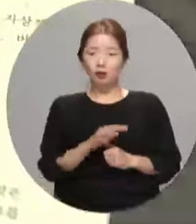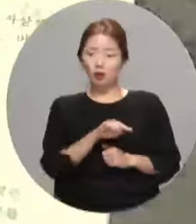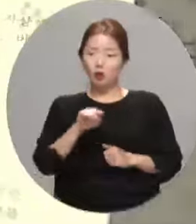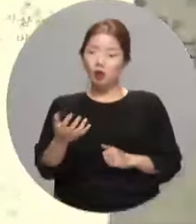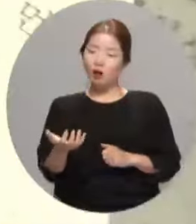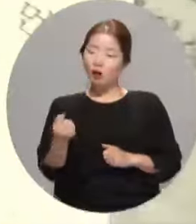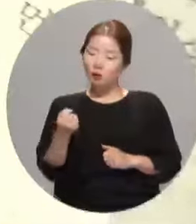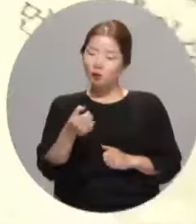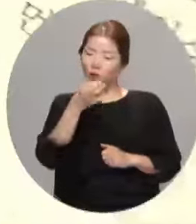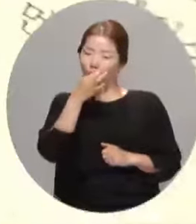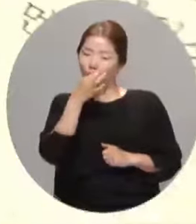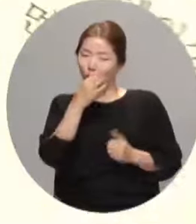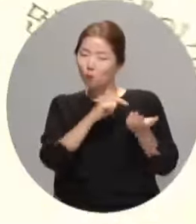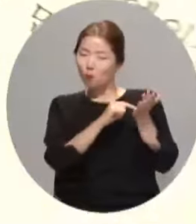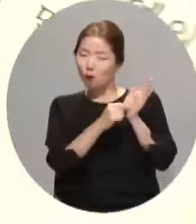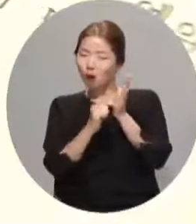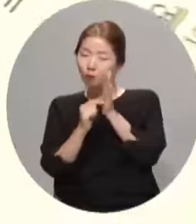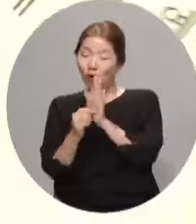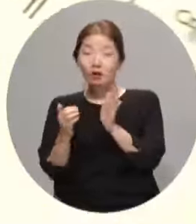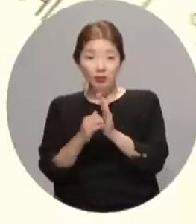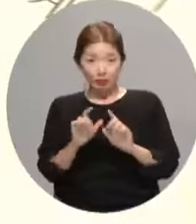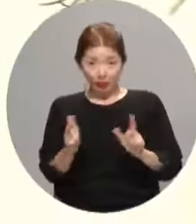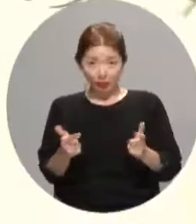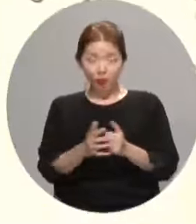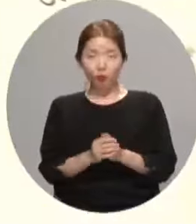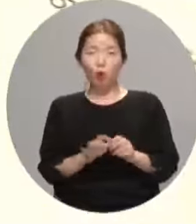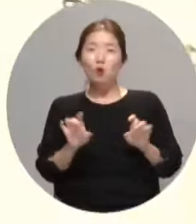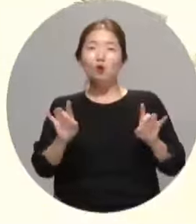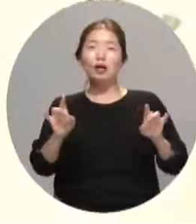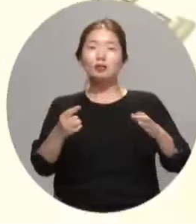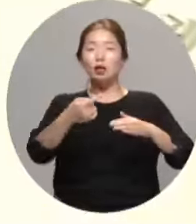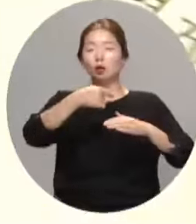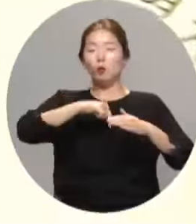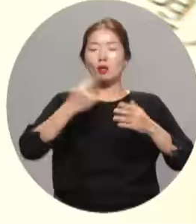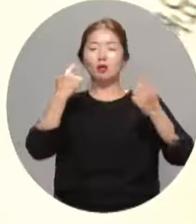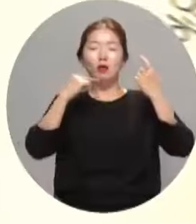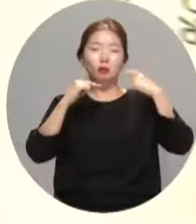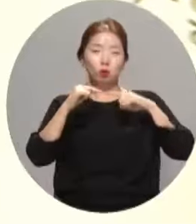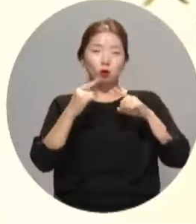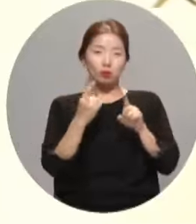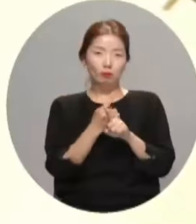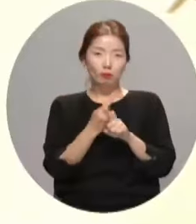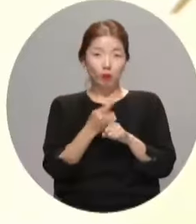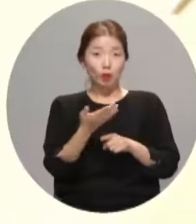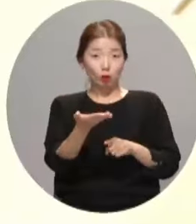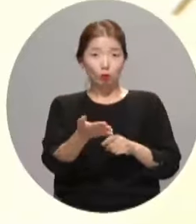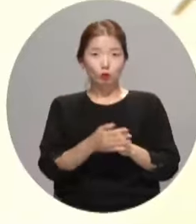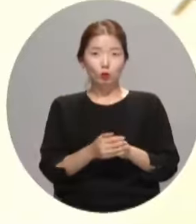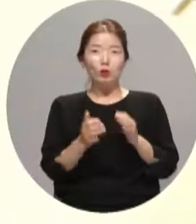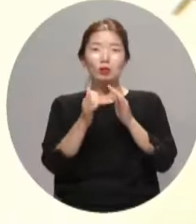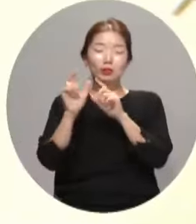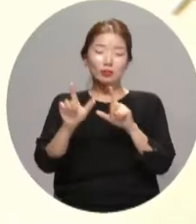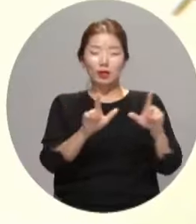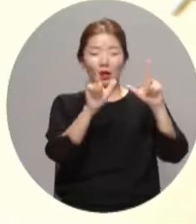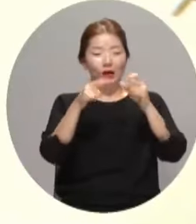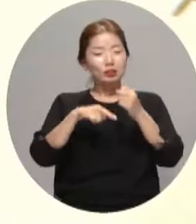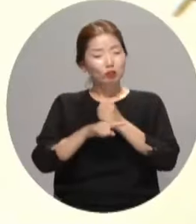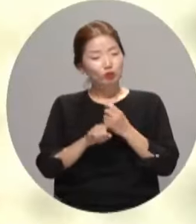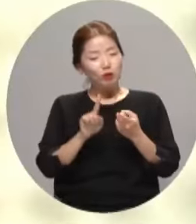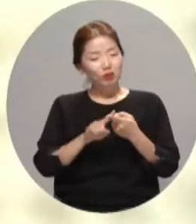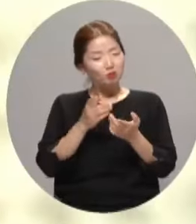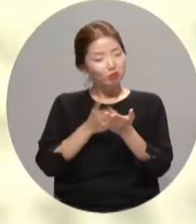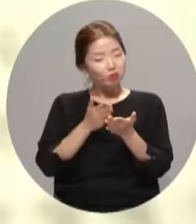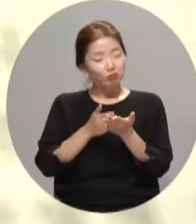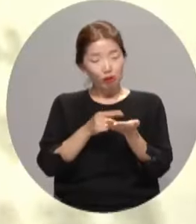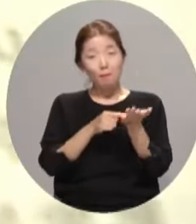갖고 있는 욕망을 드러내는 데 그치지 않고 각자의 내면의 상처까지를 조명하며 인간이 살아가는 이유를 설득력